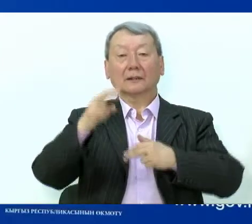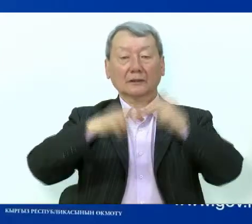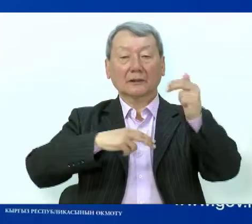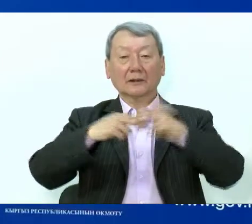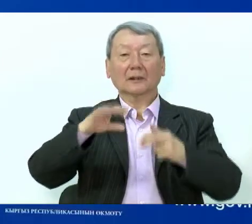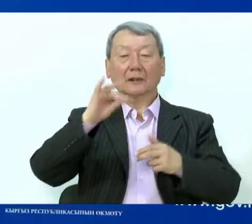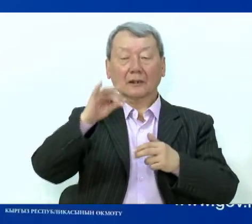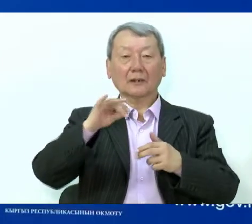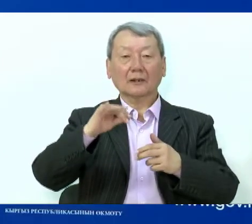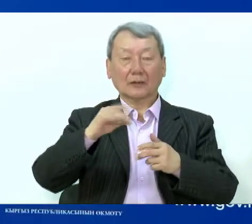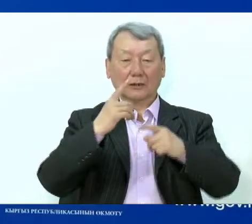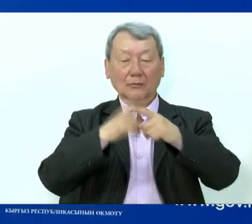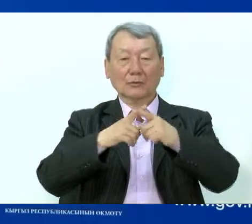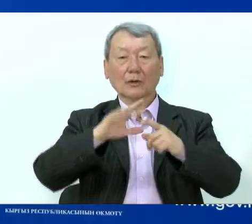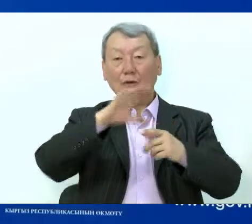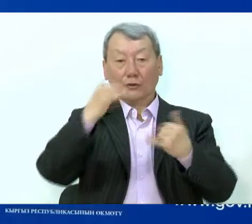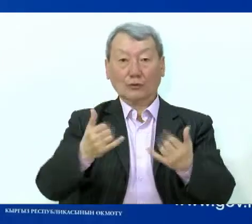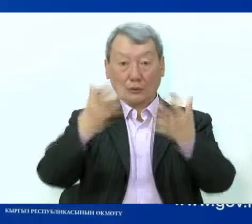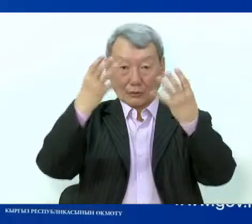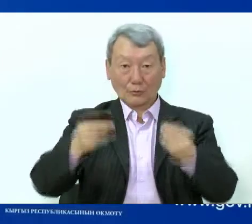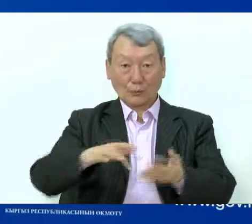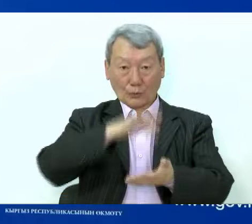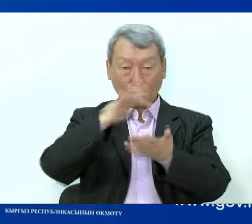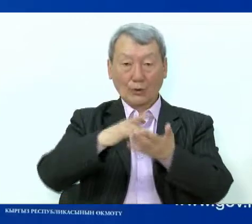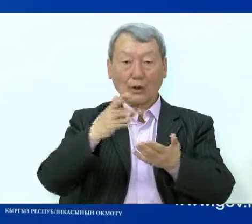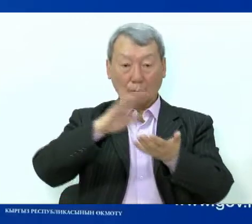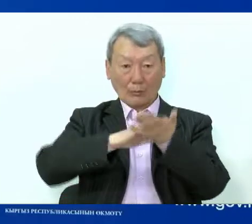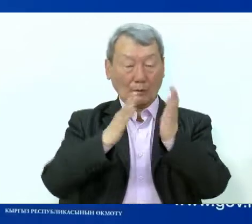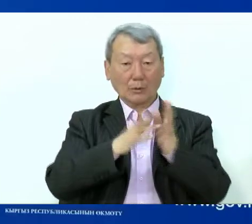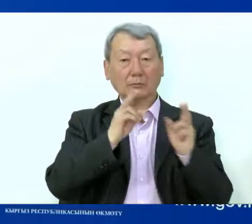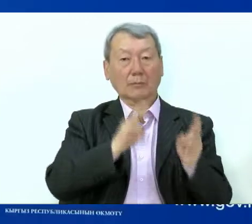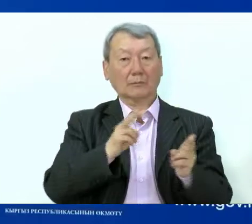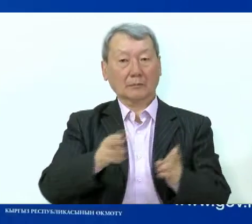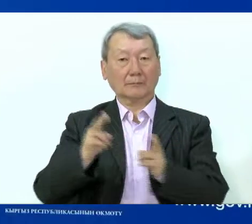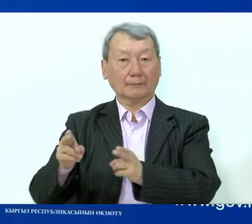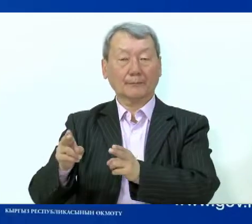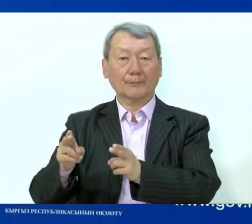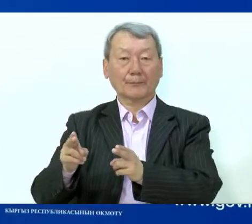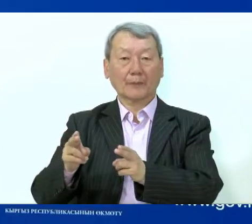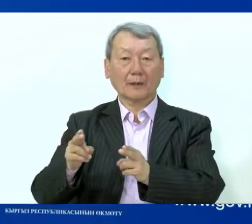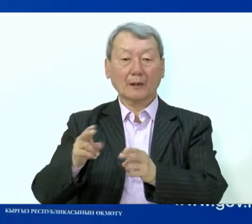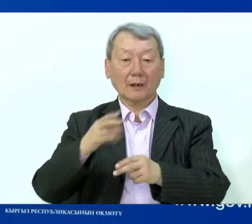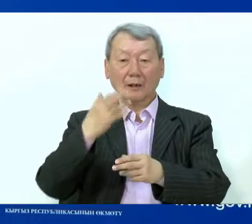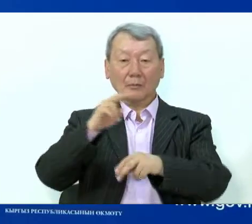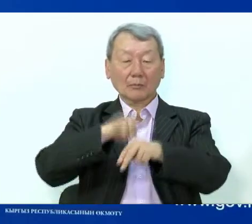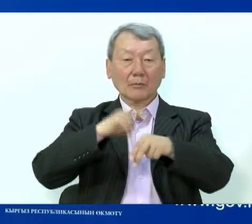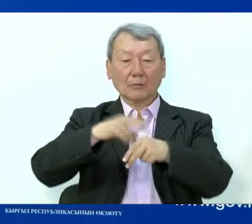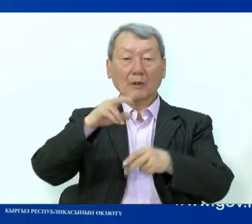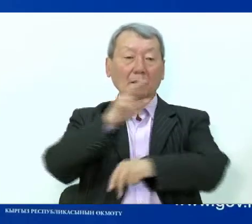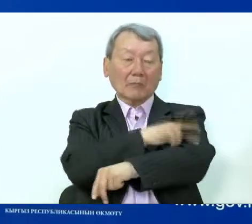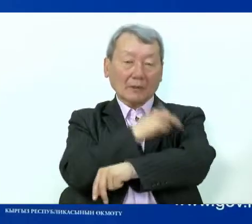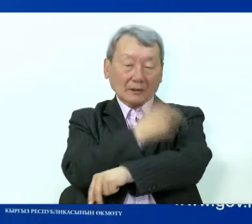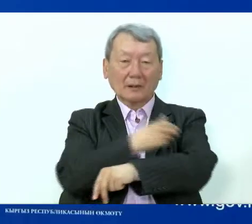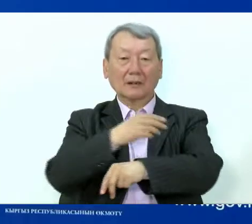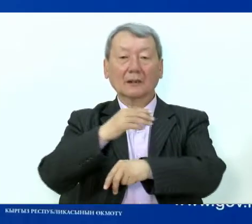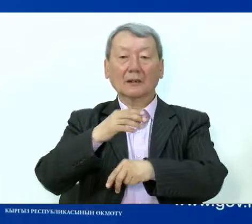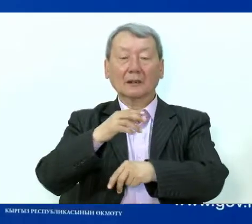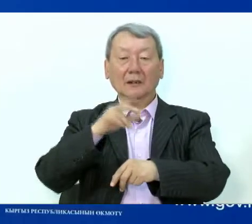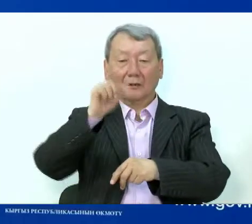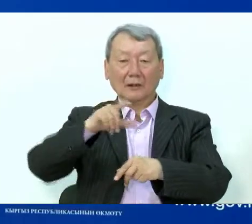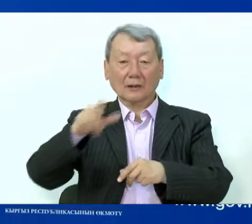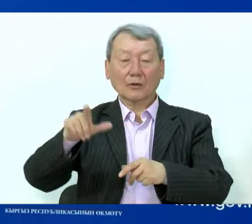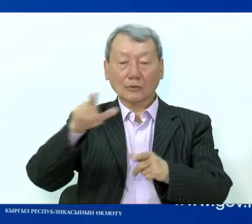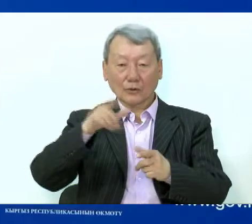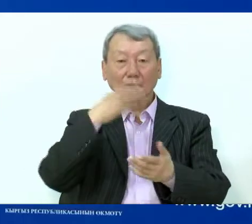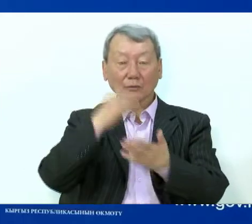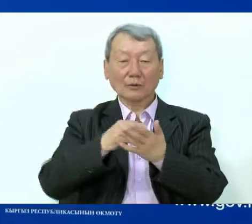настроения и позитивного настроя. Сегодня в нашем городе обстановка стабильная. Правоохранительные органы, медицинские, социальные работники